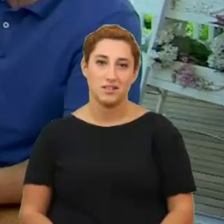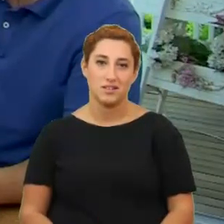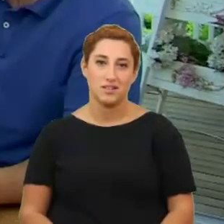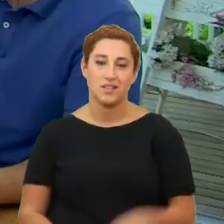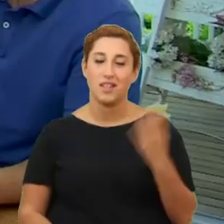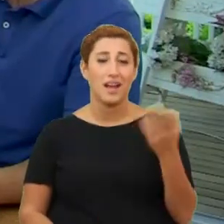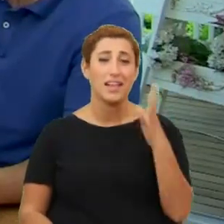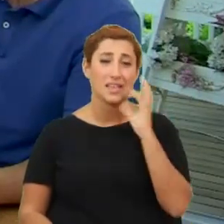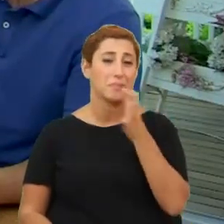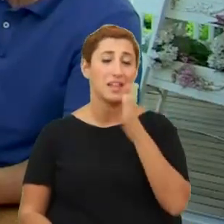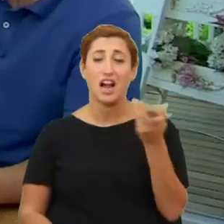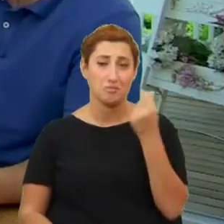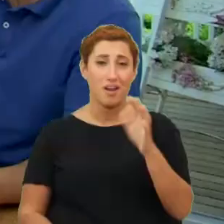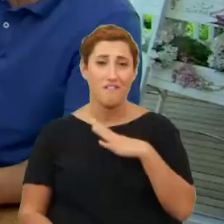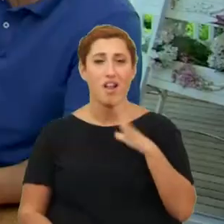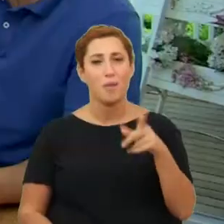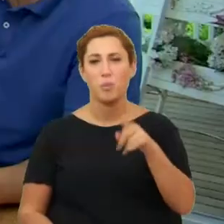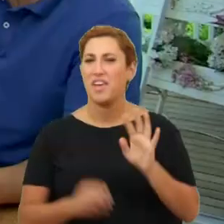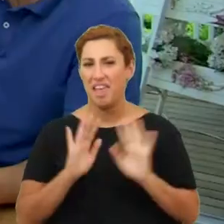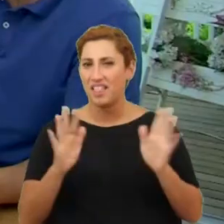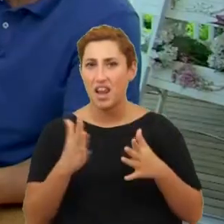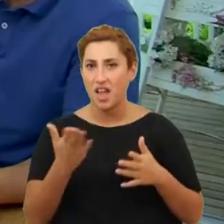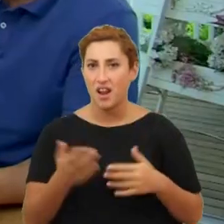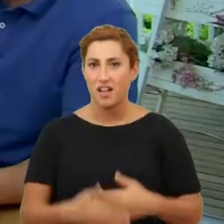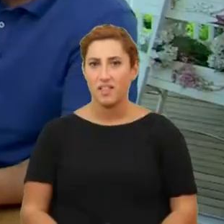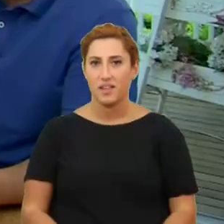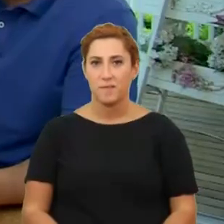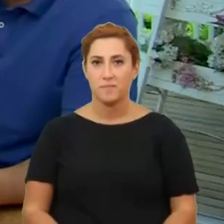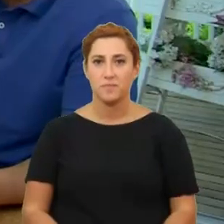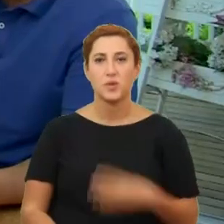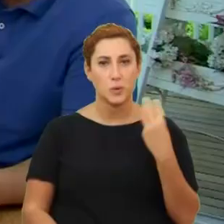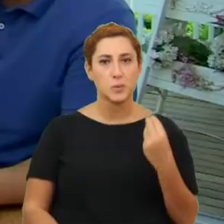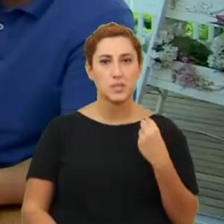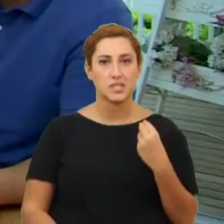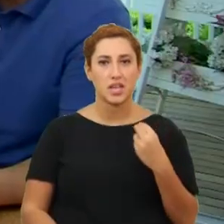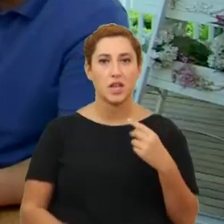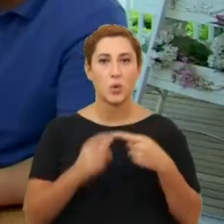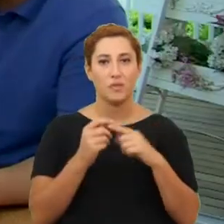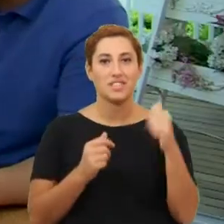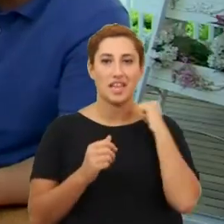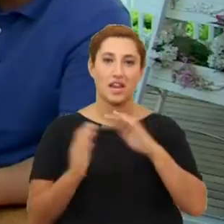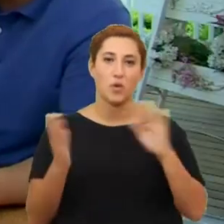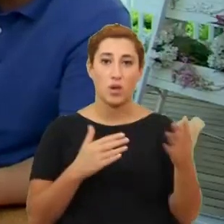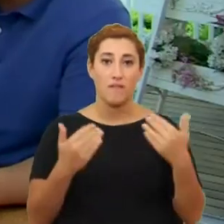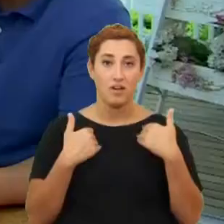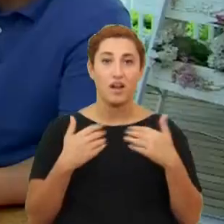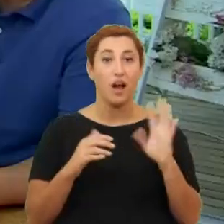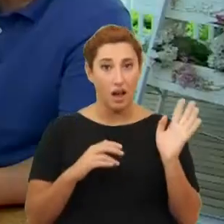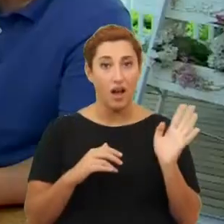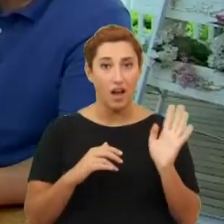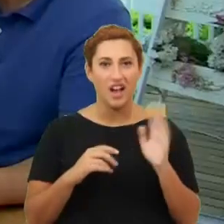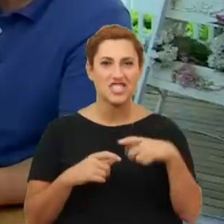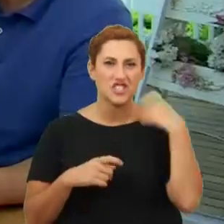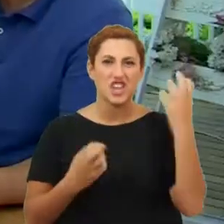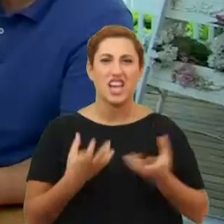Daha kim bilir ne kadar param vardır ama bu kadarı yeter herhalde. Bize profesyonel geri dönüyor. Bir bak. Anam